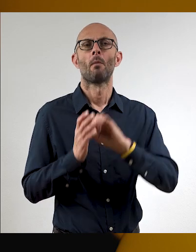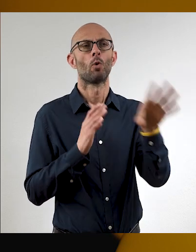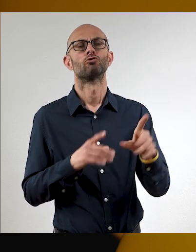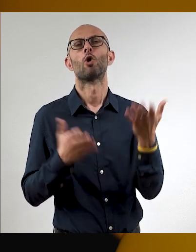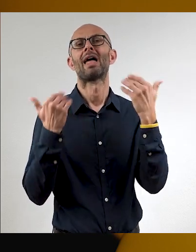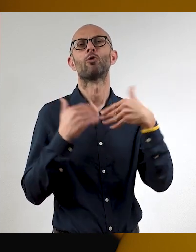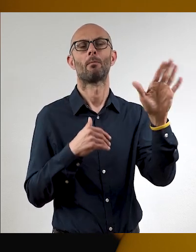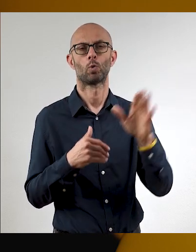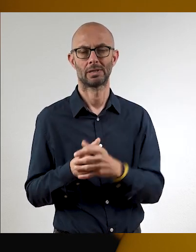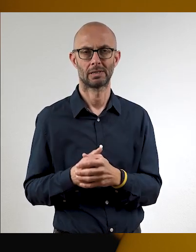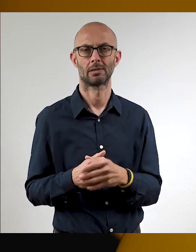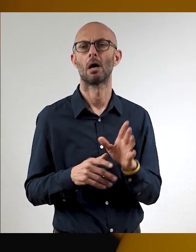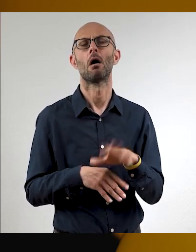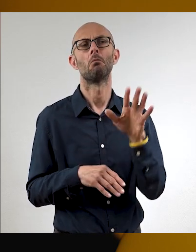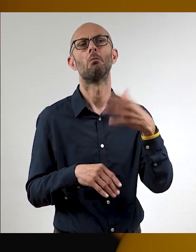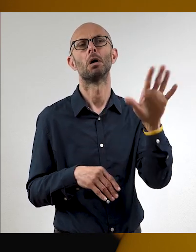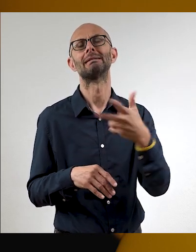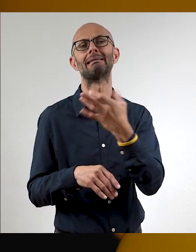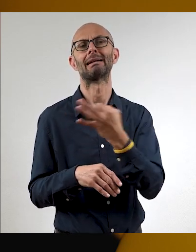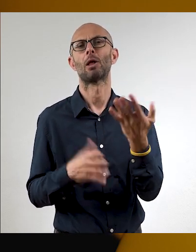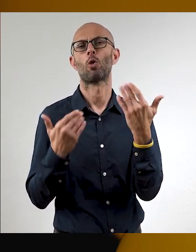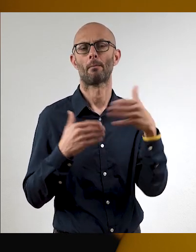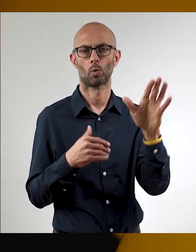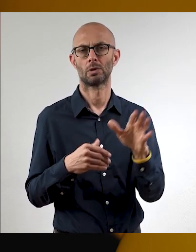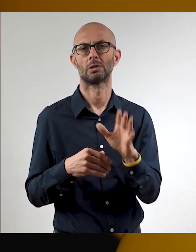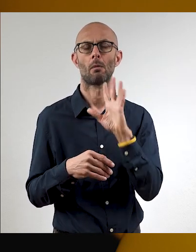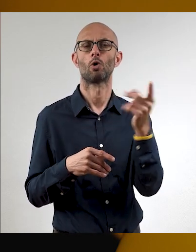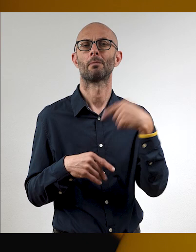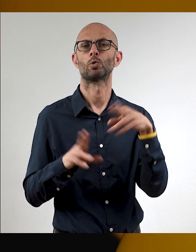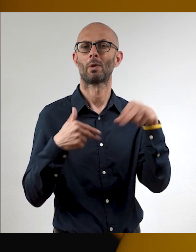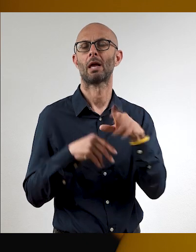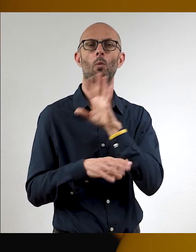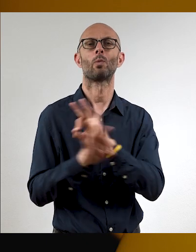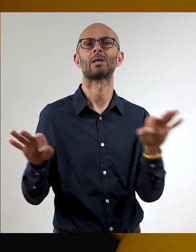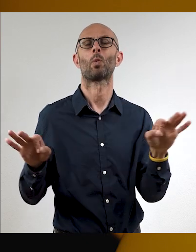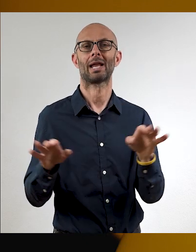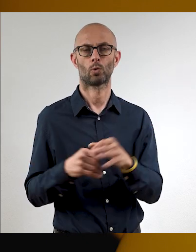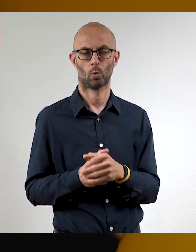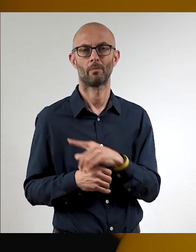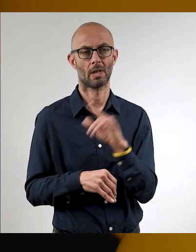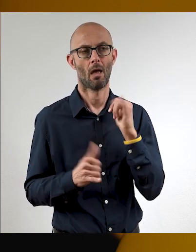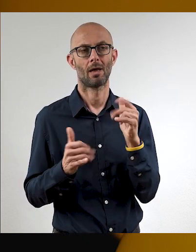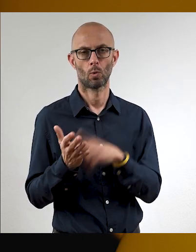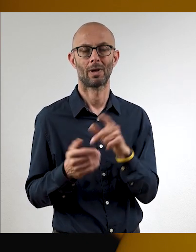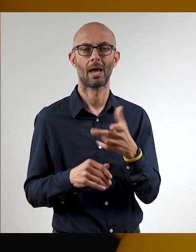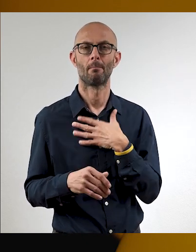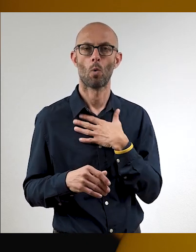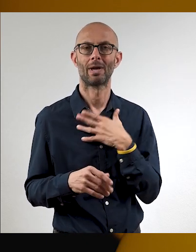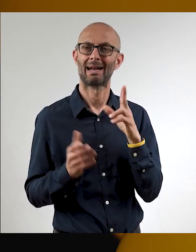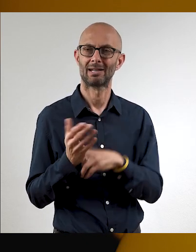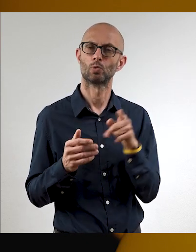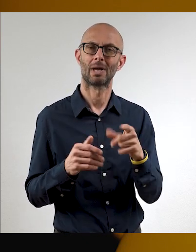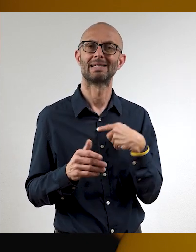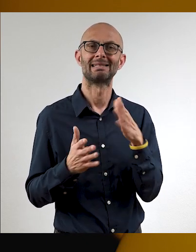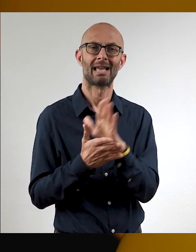pošljajo na dopust, ne? Recimo, boš pa šel za 3 dni na dopust, boš prišel nazaj in bo vse v redu. Tako je, ja. Zdaj, moja, res